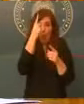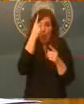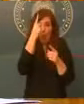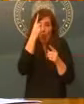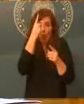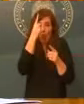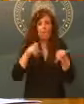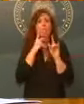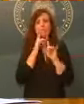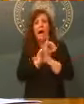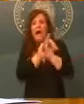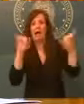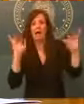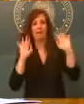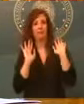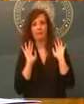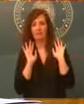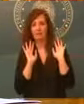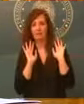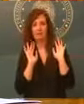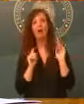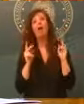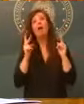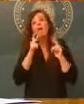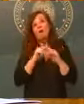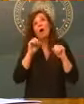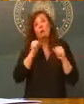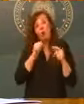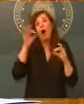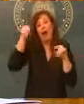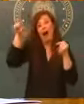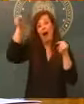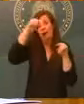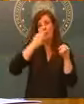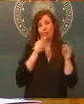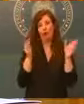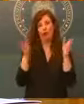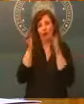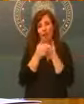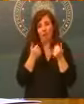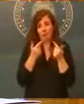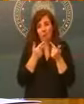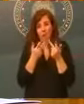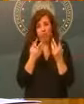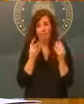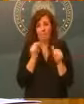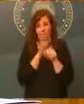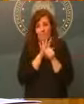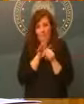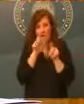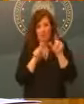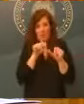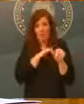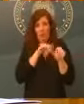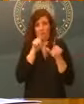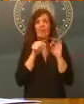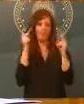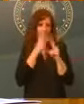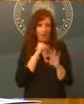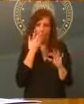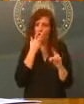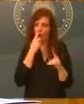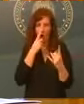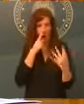fossero, come ci sono, delle classi molto numerose, io ne ho fatto una guerra alle classi pollaio, presentando,